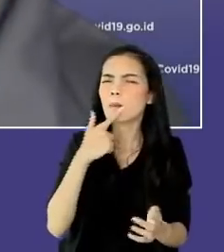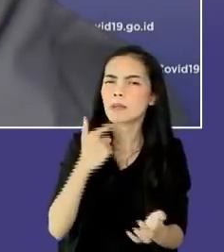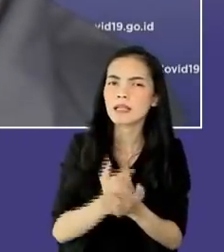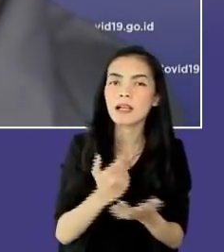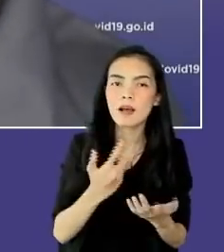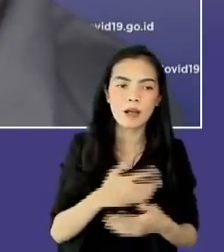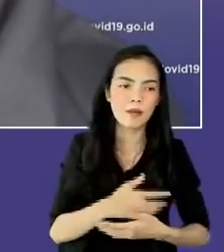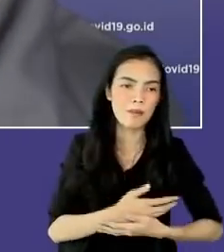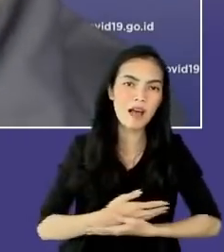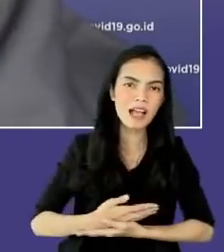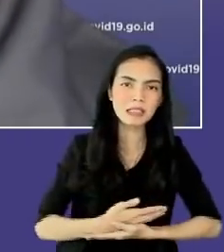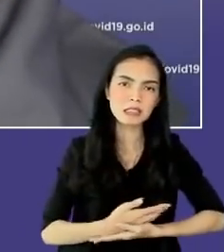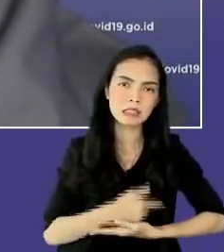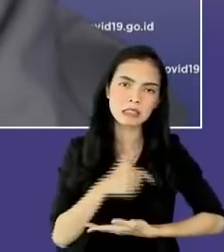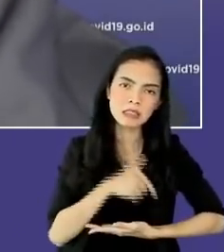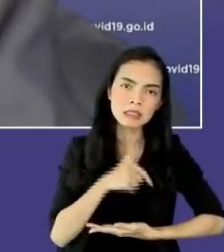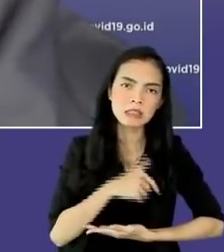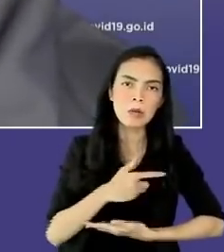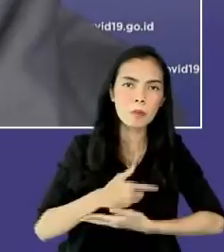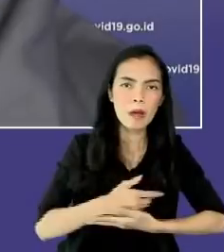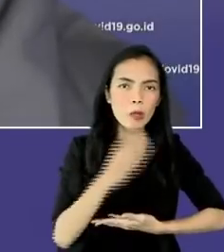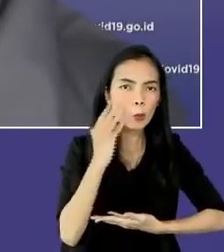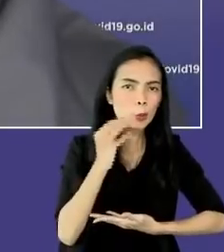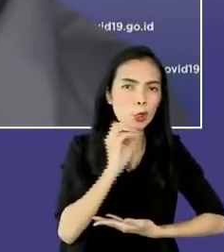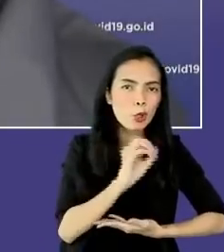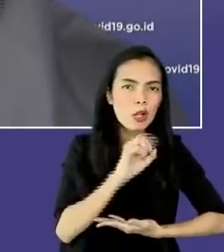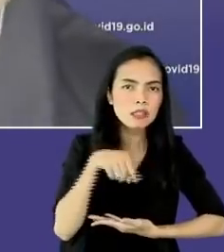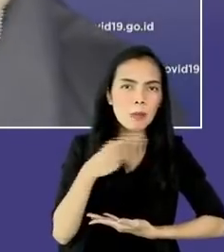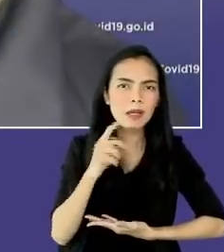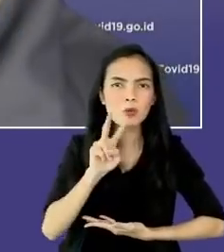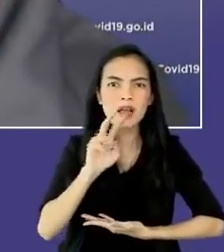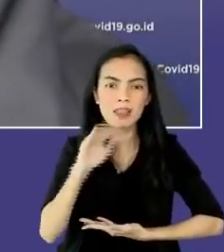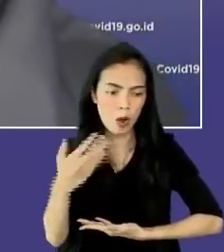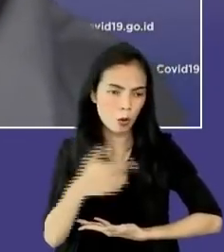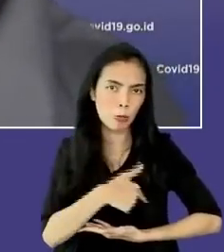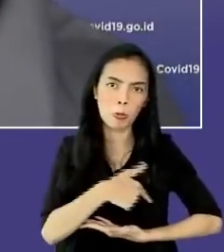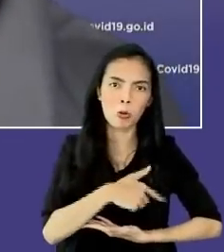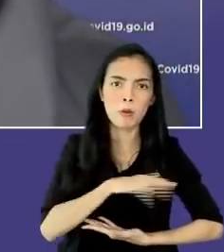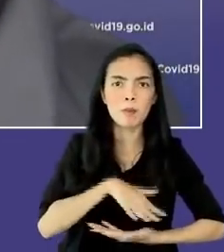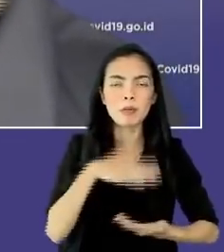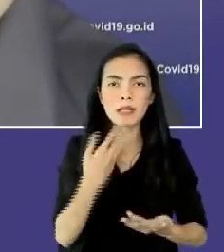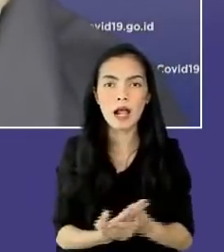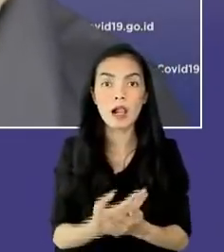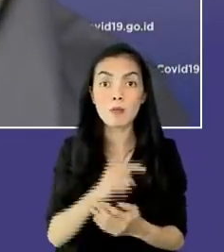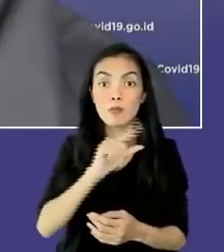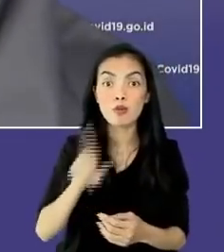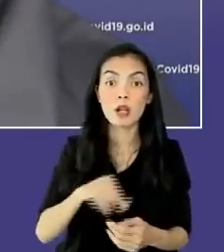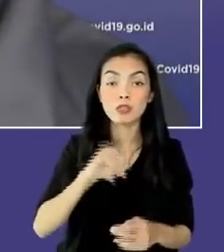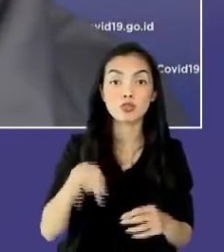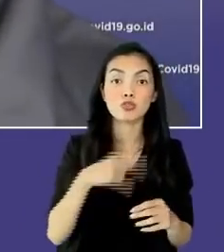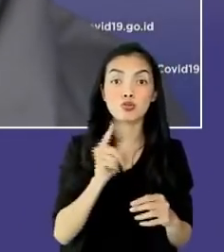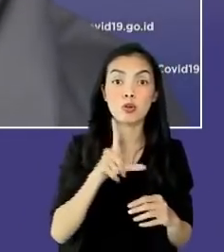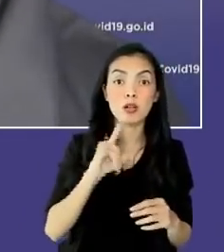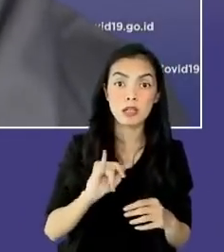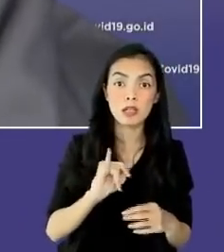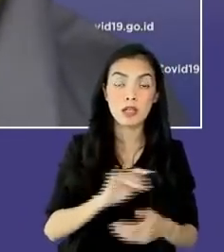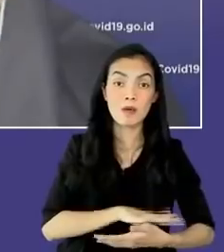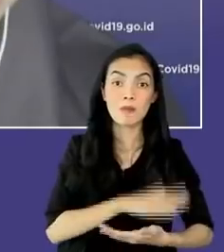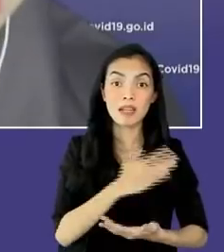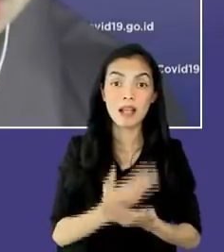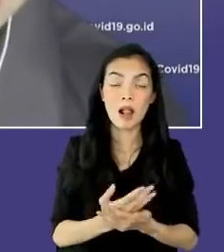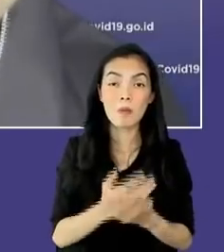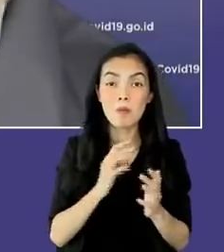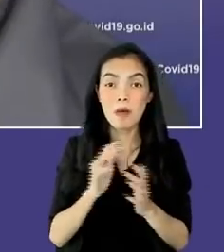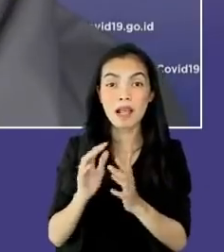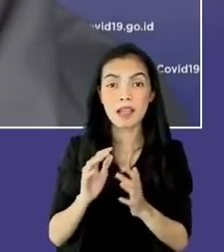memang usia 0 sampai 2 tahun yang harus menjadi perhatian. Karena ternyata kenaikan di bulan Juli untuk kematian secara case fatality rate juga